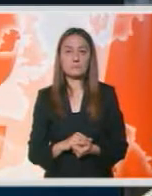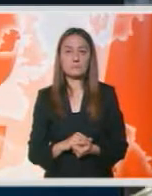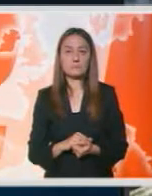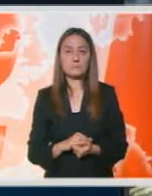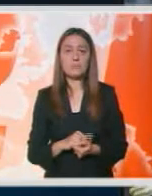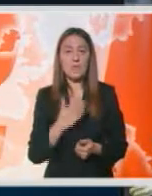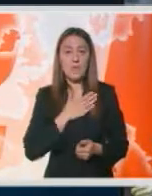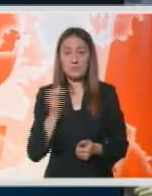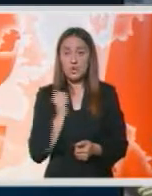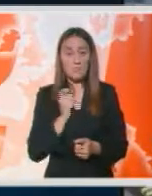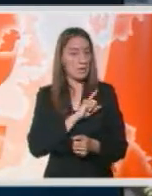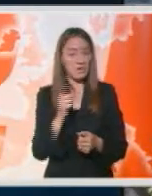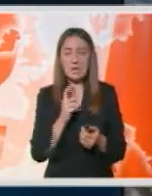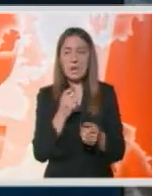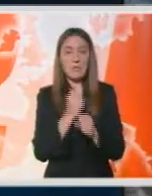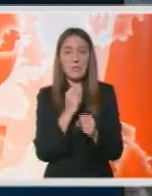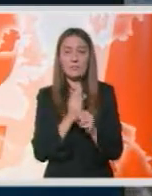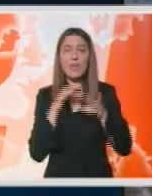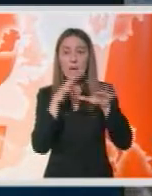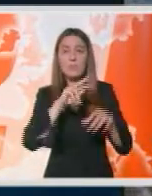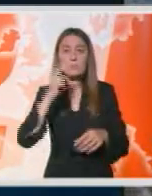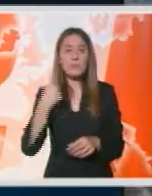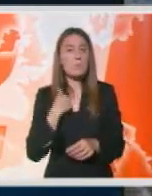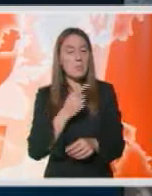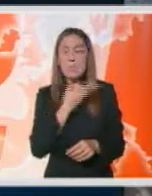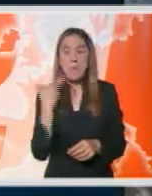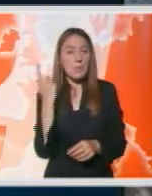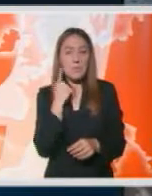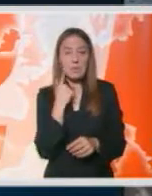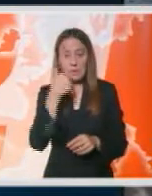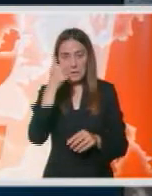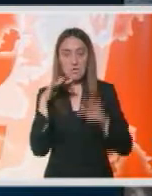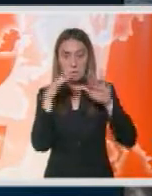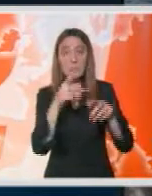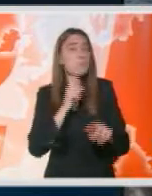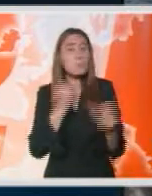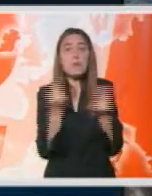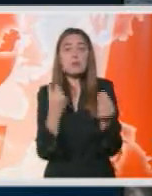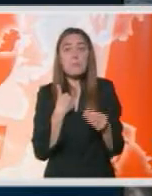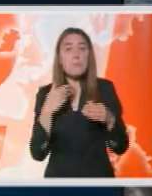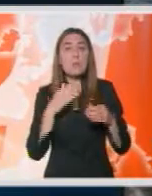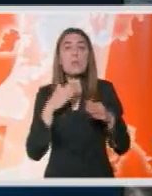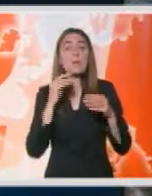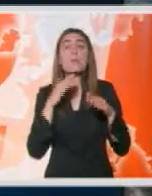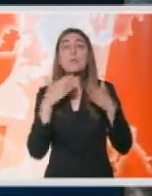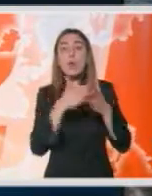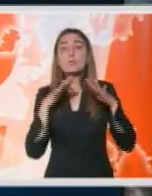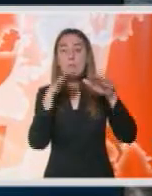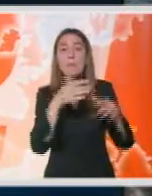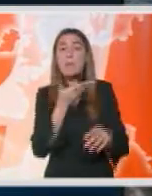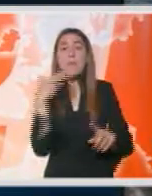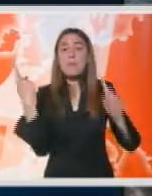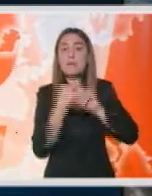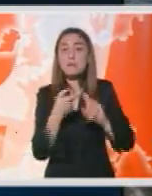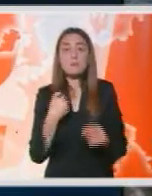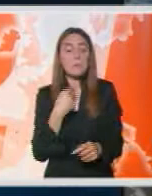Naša armija nije stvorena da bi napadala druge. Nemamo nameru da prvi napadamo bilo koga. Zašto bismo mi napali taj brod koji nema veze sa nama i nije nam bitan,